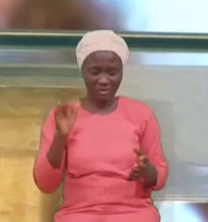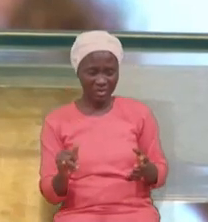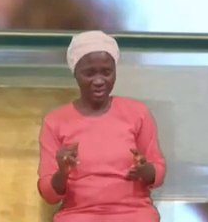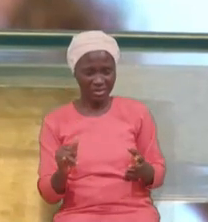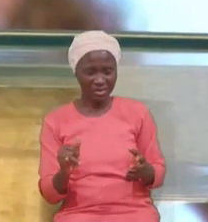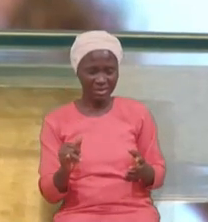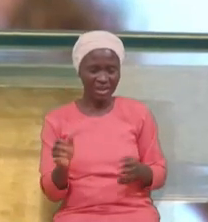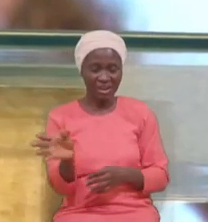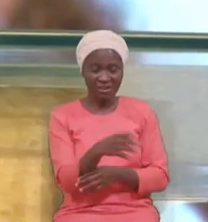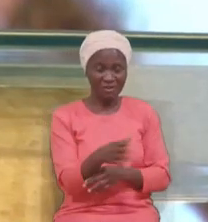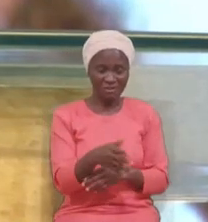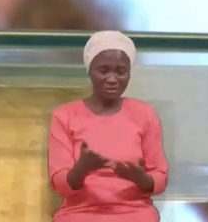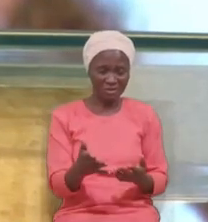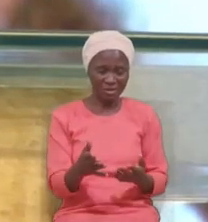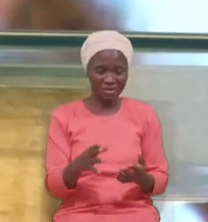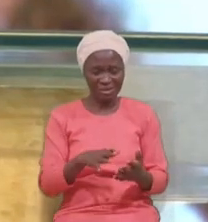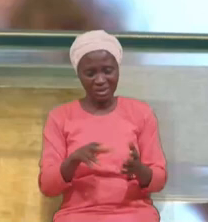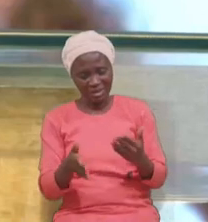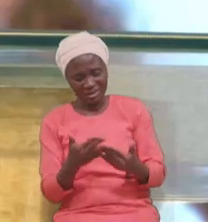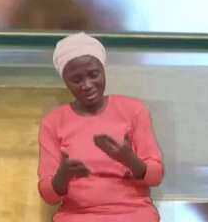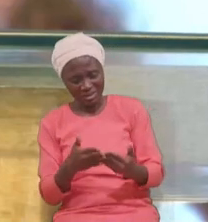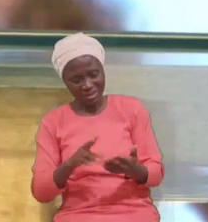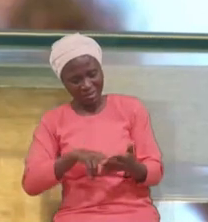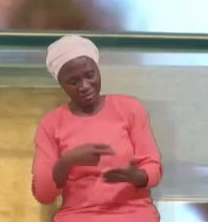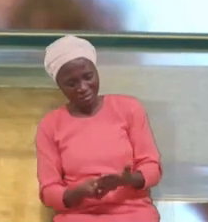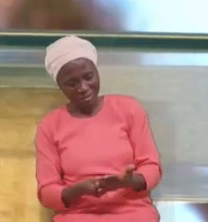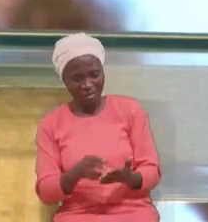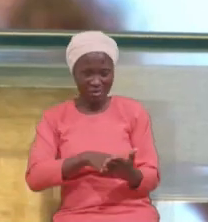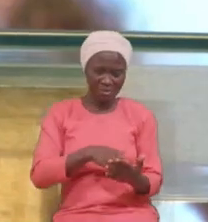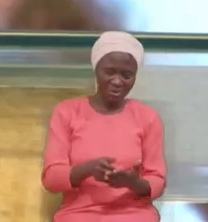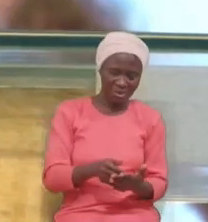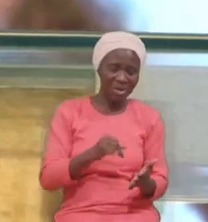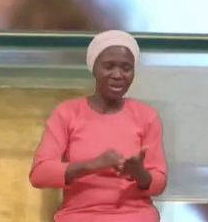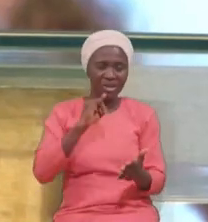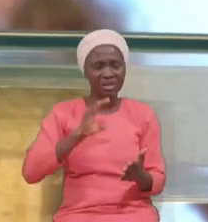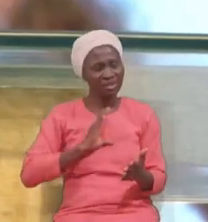Un peu de tentation, on est en bas. C'est notre faute.